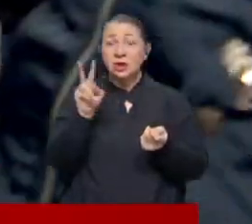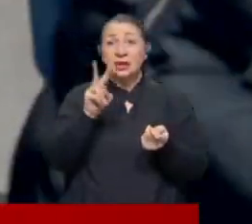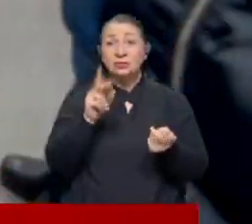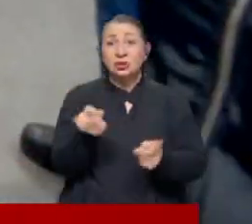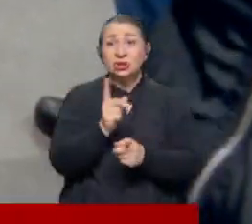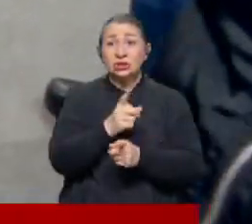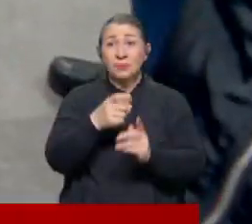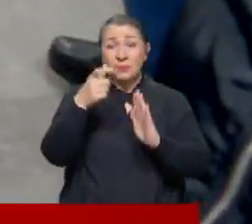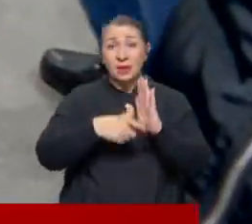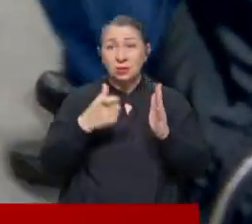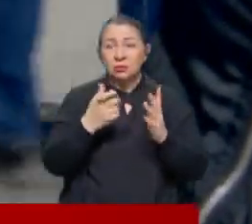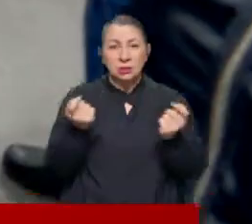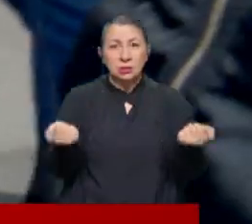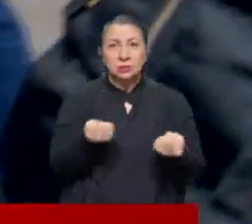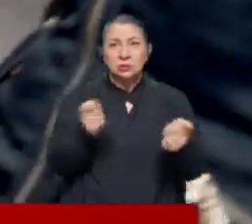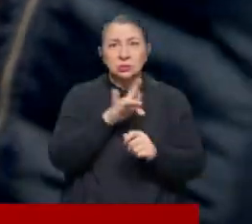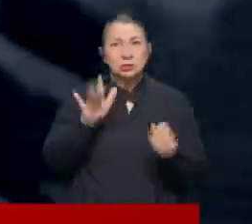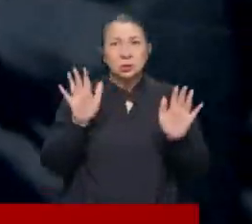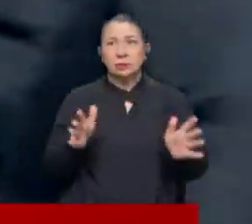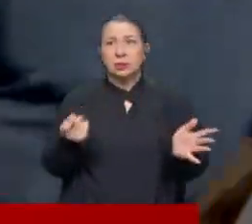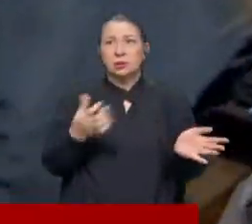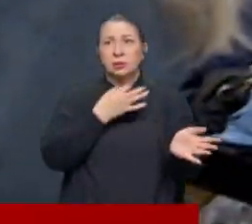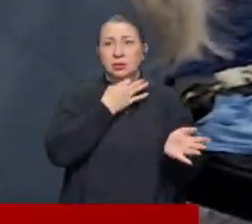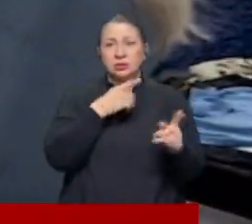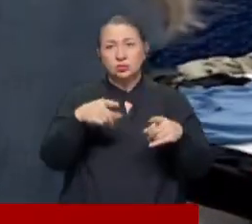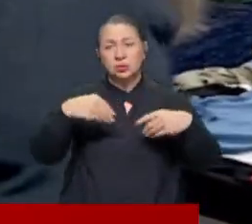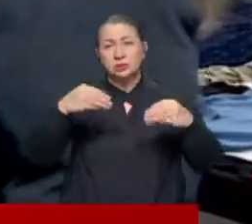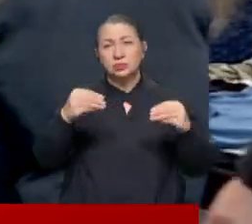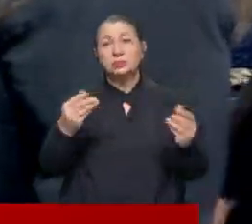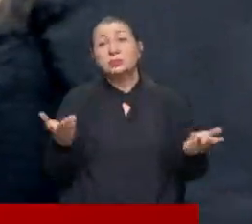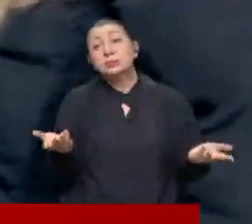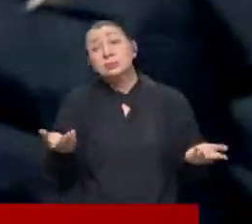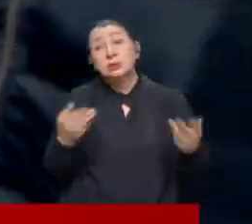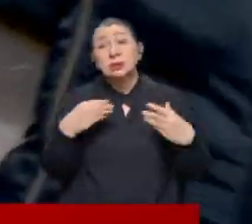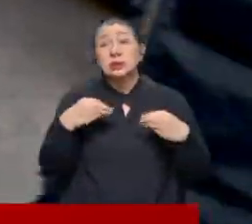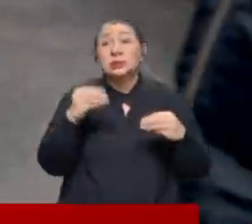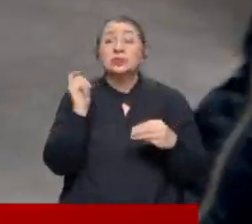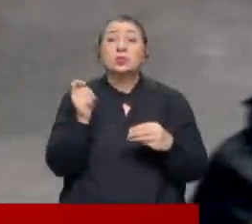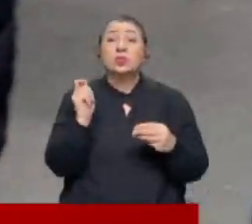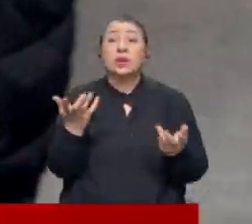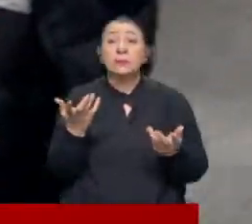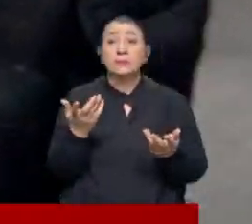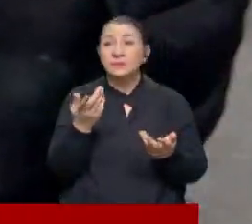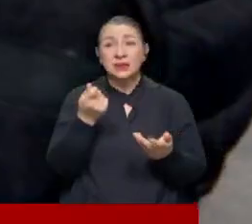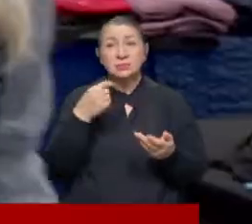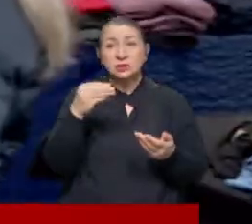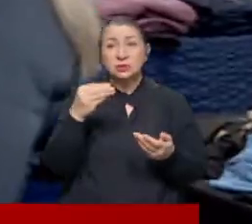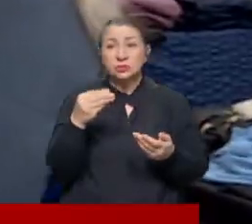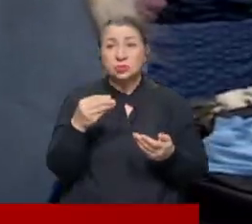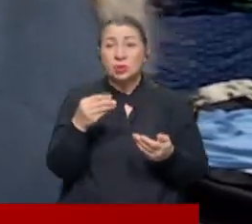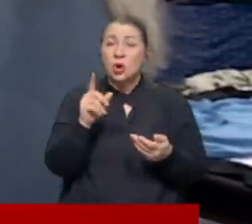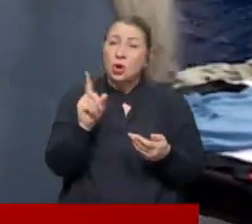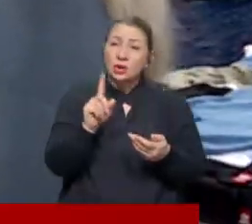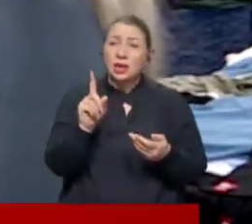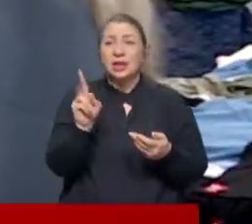çeşit menü çıkartıyordum. Birdenbire işsiz kaldım. Şimdi bunları satıyorsunuz. Bunları satıyorum, satmak zorundayım. Ne kadara satıyorsunuz